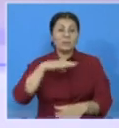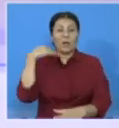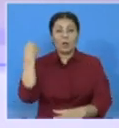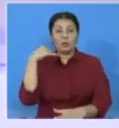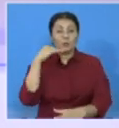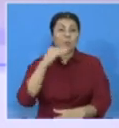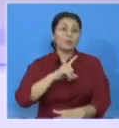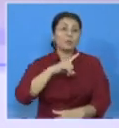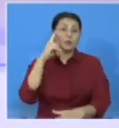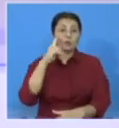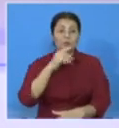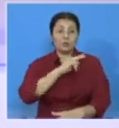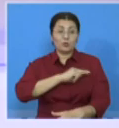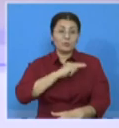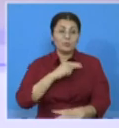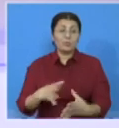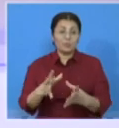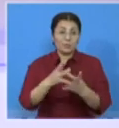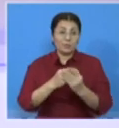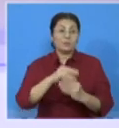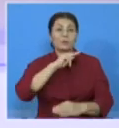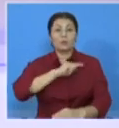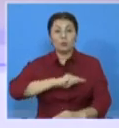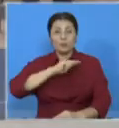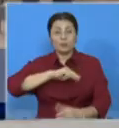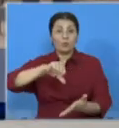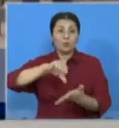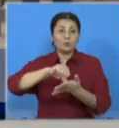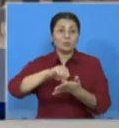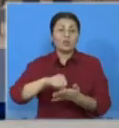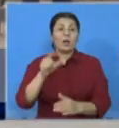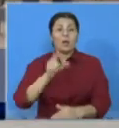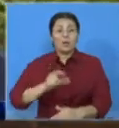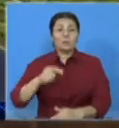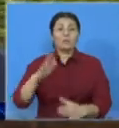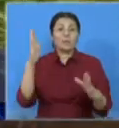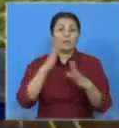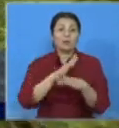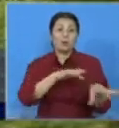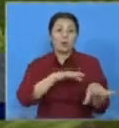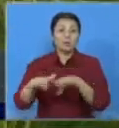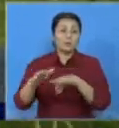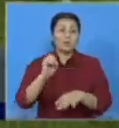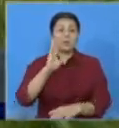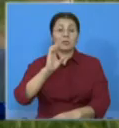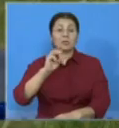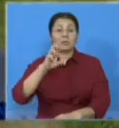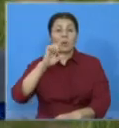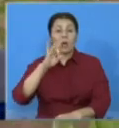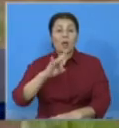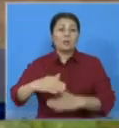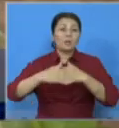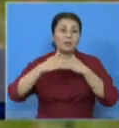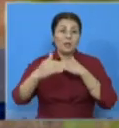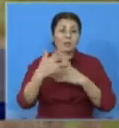ақтөбеліктер көгалдандыру жұмысына бір кісідей үлес қосты. Тұрғын алап жұртшылығы экоакция аясында Есет Батыр алаңына 60 түп шырша